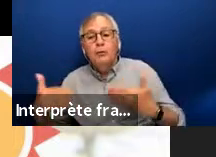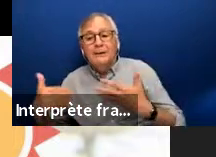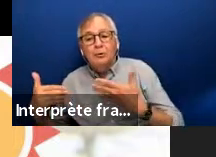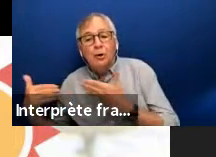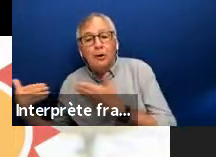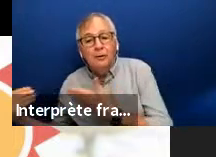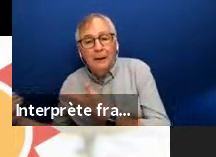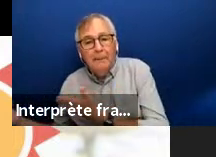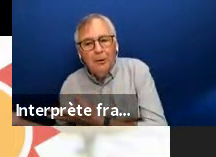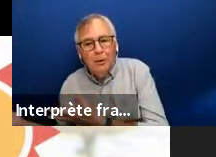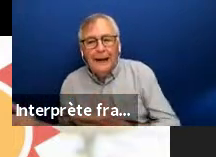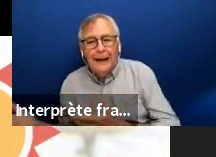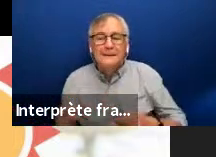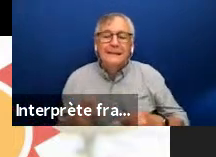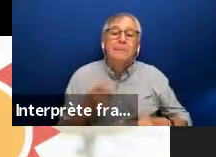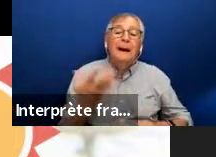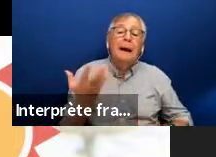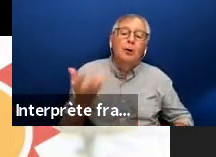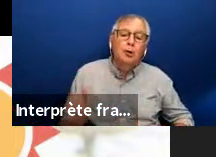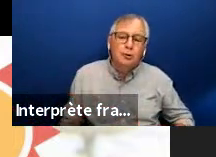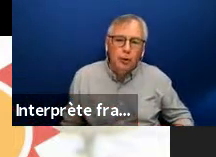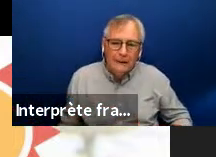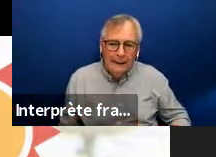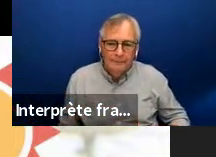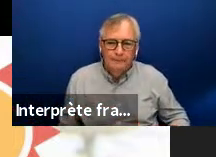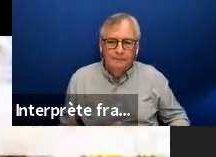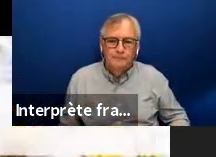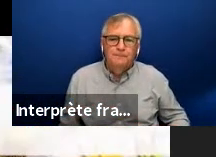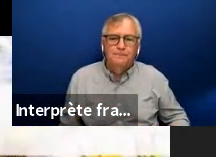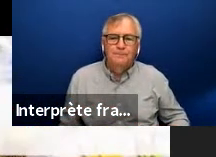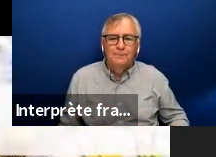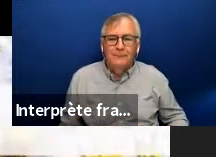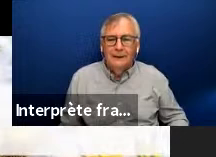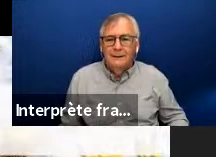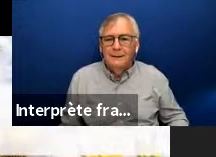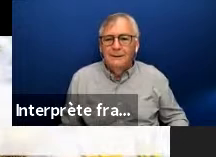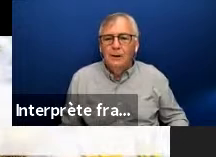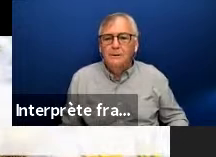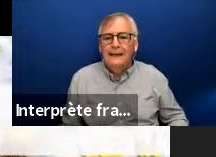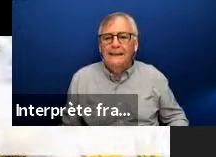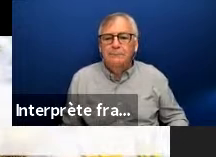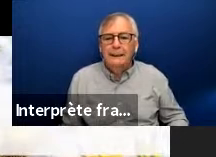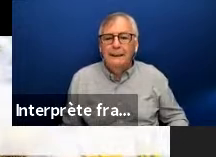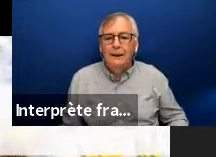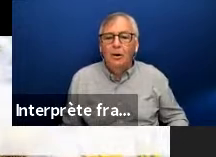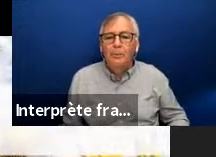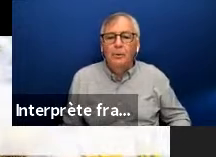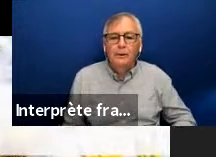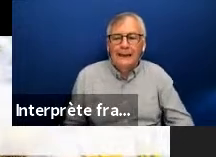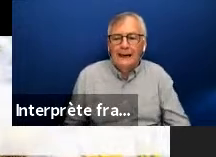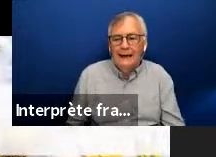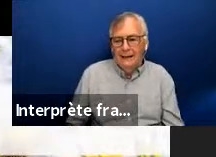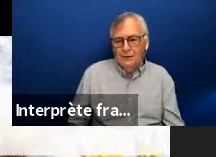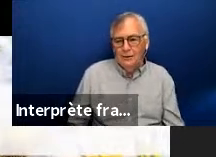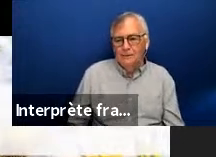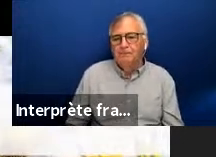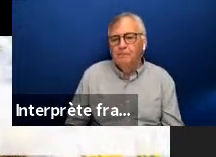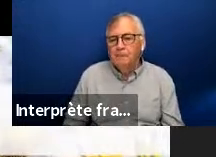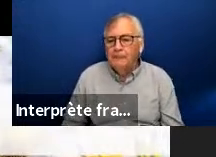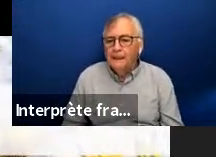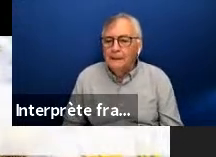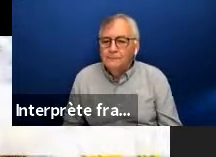une voiture a frappé un arbre », ce qui prend plus de temps. Donc, ça explique un peu le